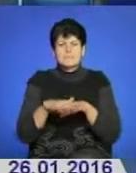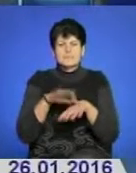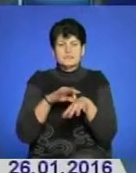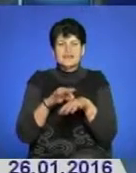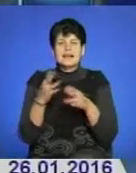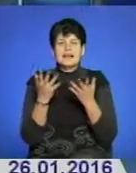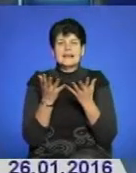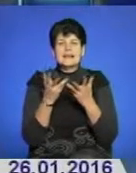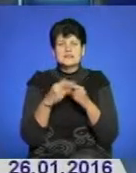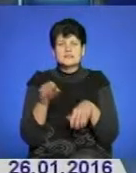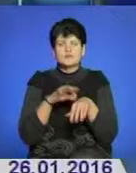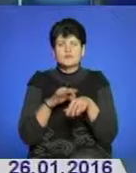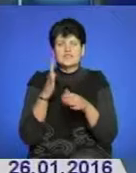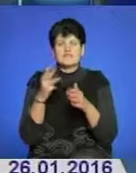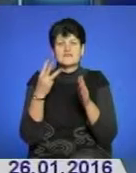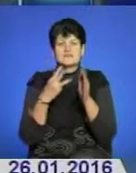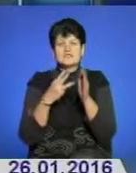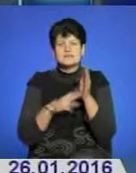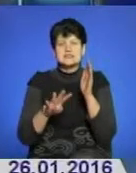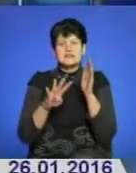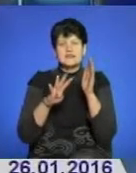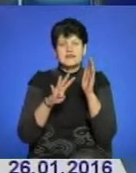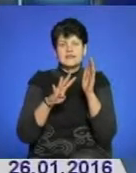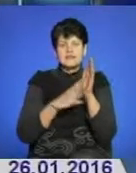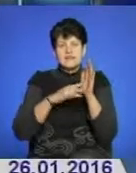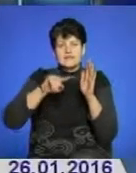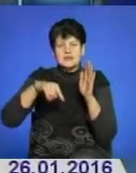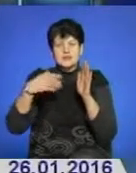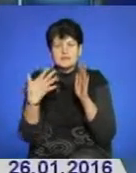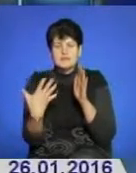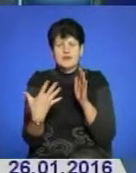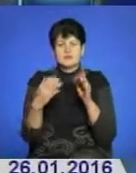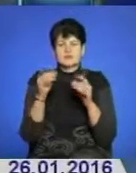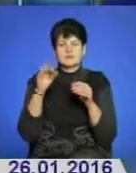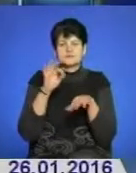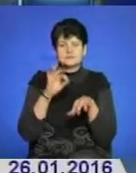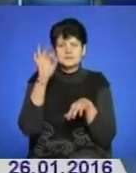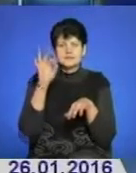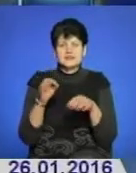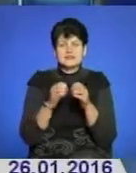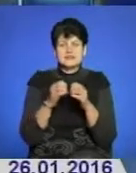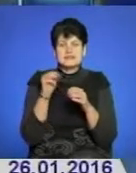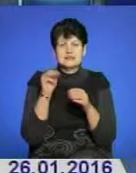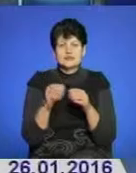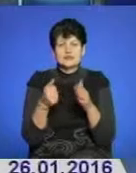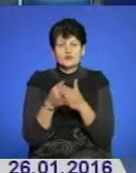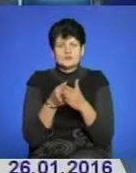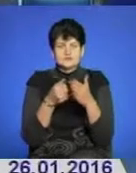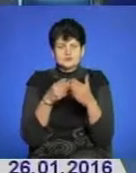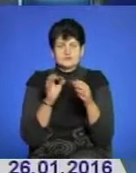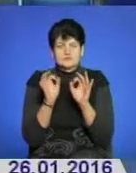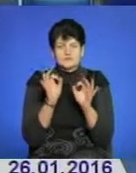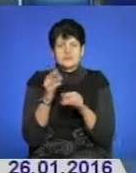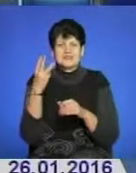кількість недужих становить 89,5 випадків на 10 тисяч населення при підпороговому значенні 31,9